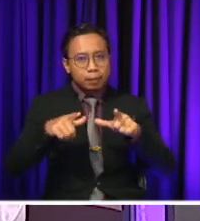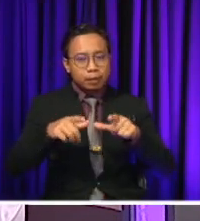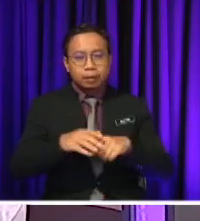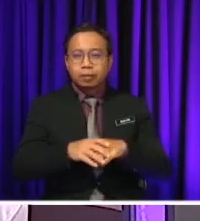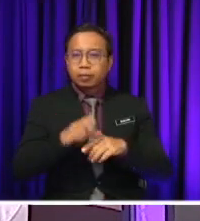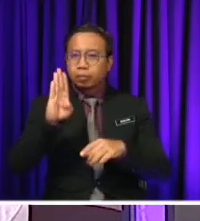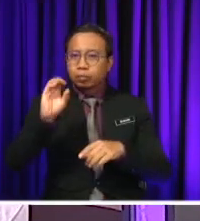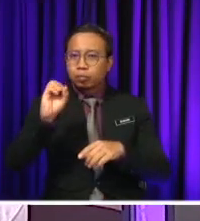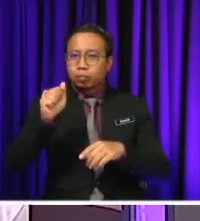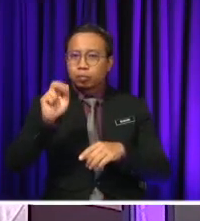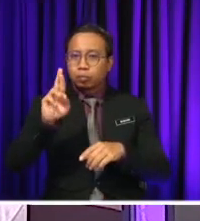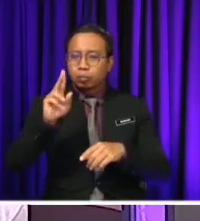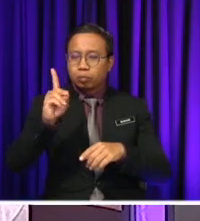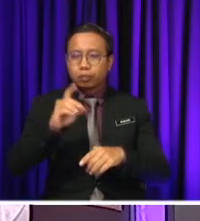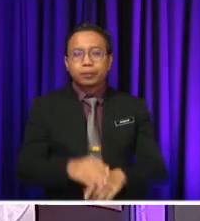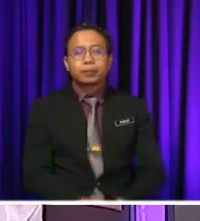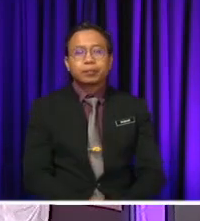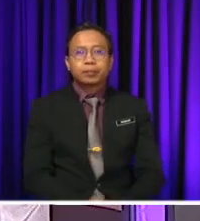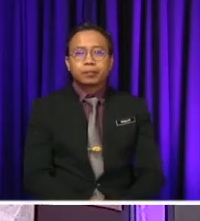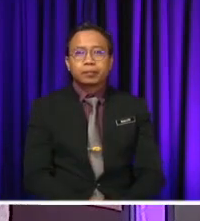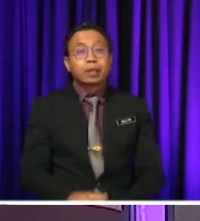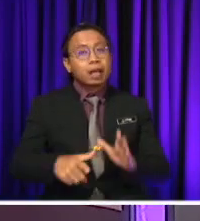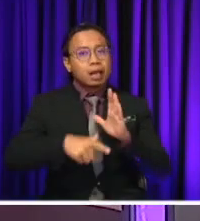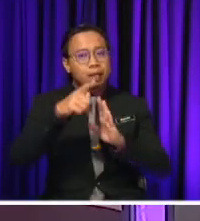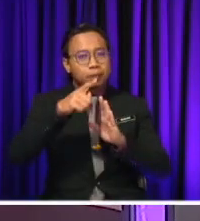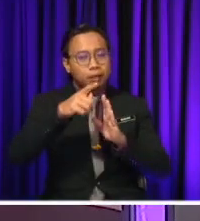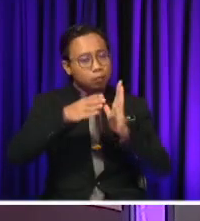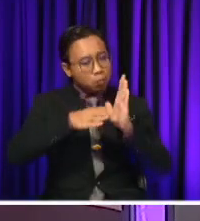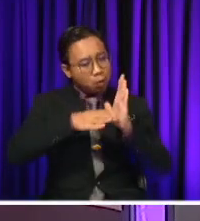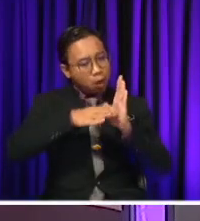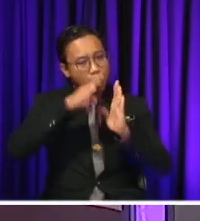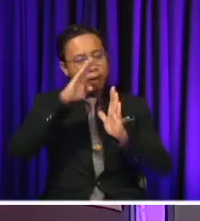kebot ke Plaju tebal ke lebih mahal